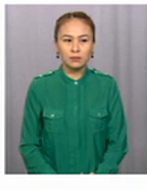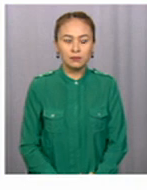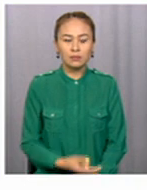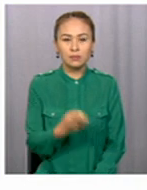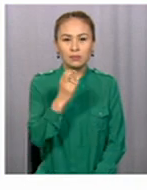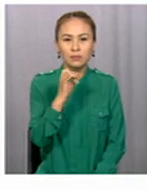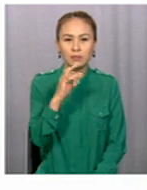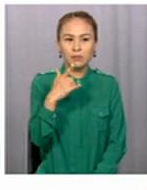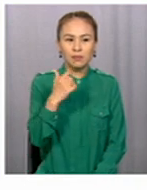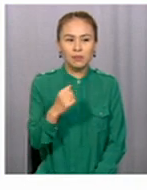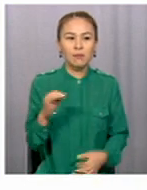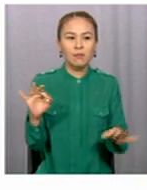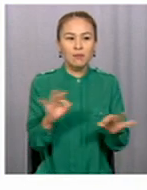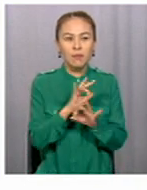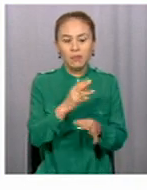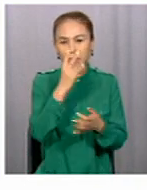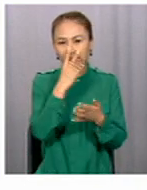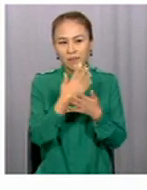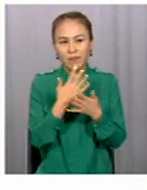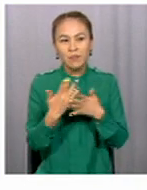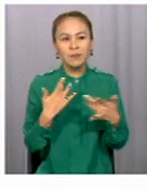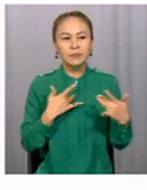Дариға концертте өнер көрсетті.